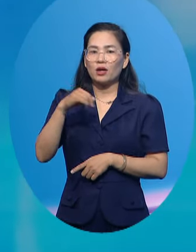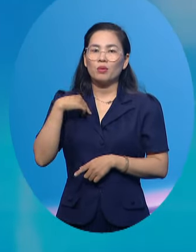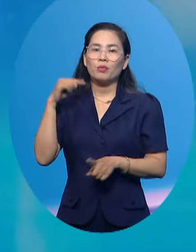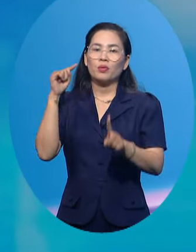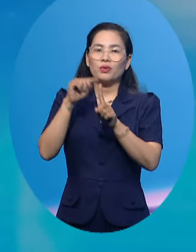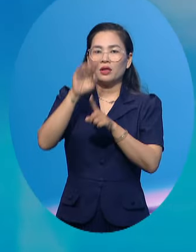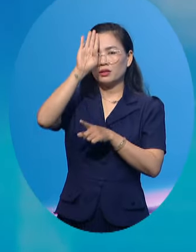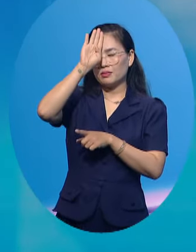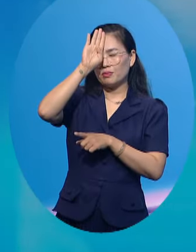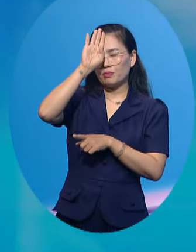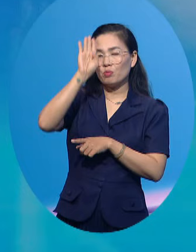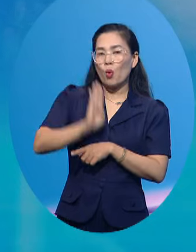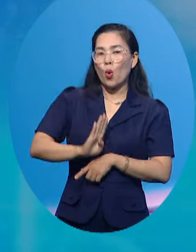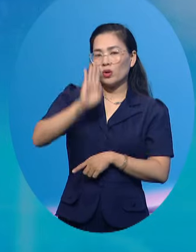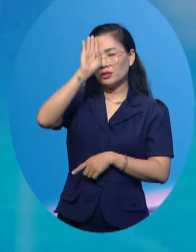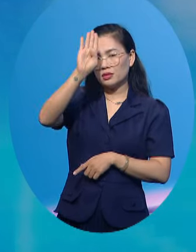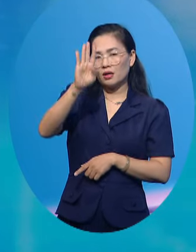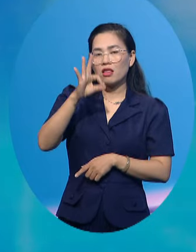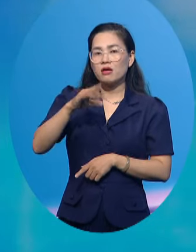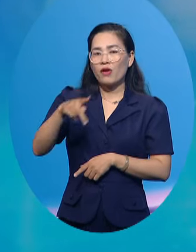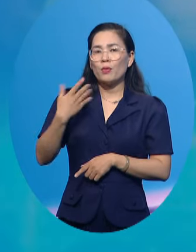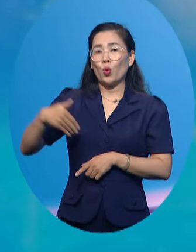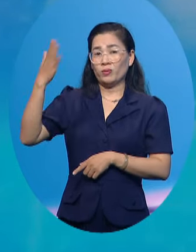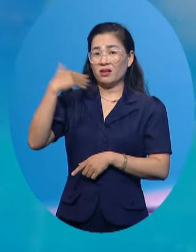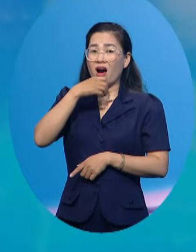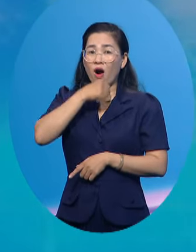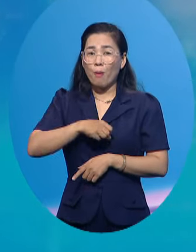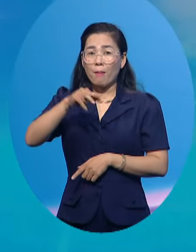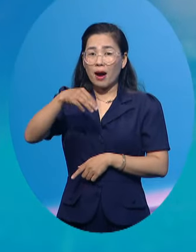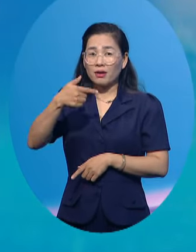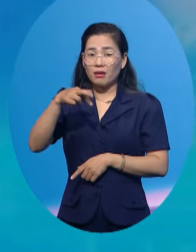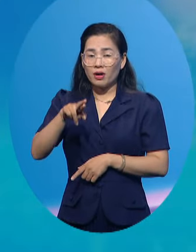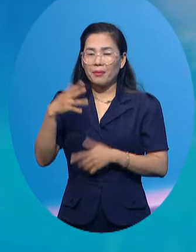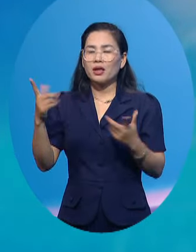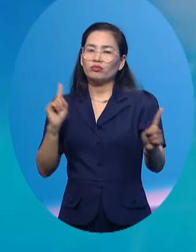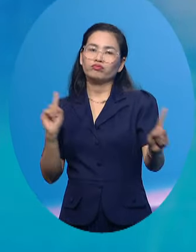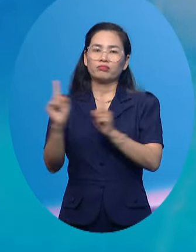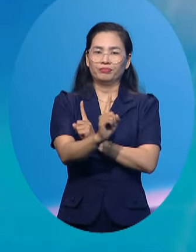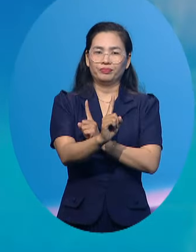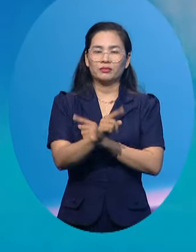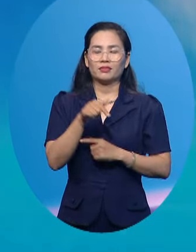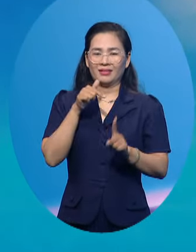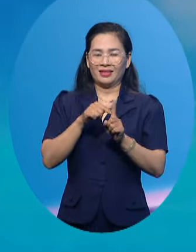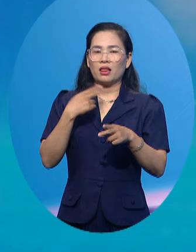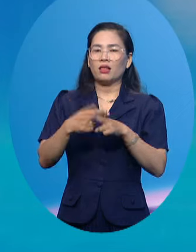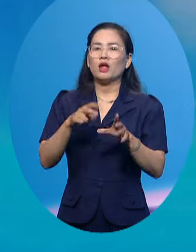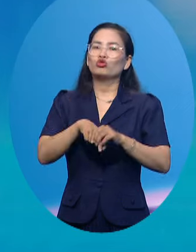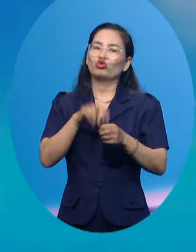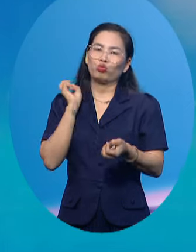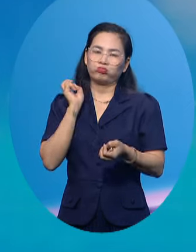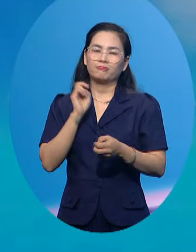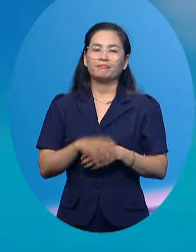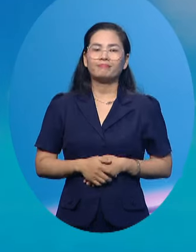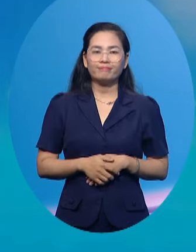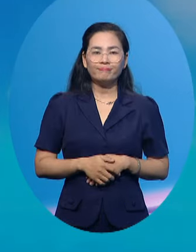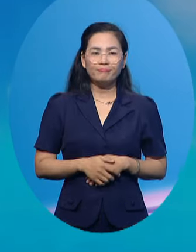tư pháp để thay thế ứng cử viên trước đây của ông là m GS ngay sau khi cụ hạ Nghệ sĩ này tuyên bố rút tên khỏi danh sách đề cử trước